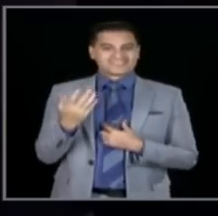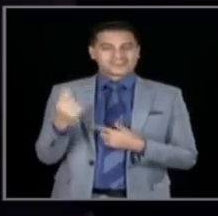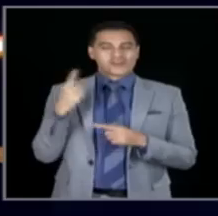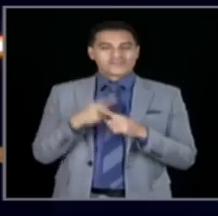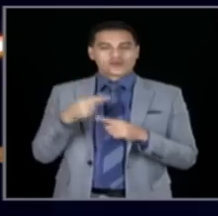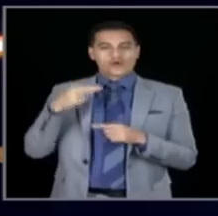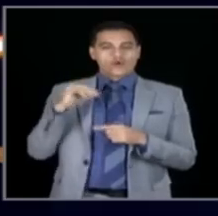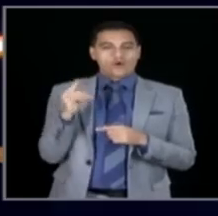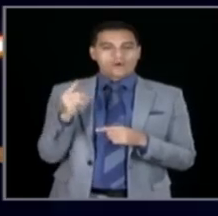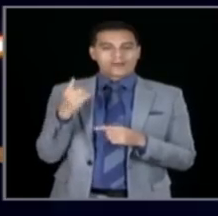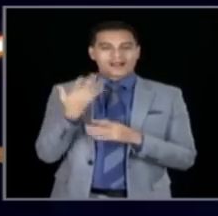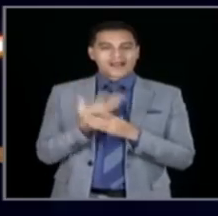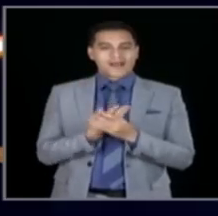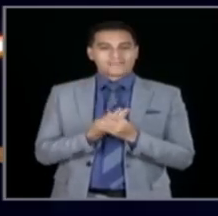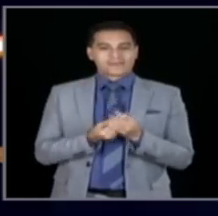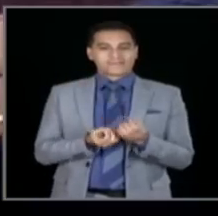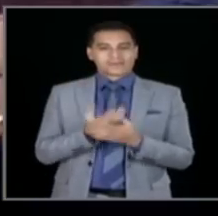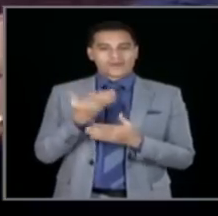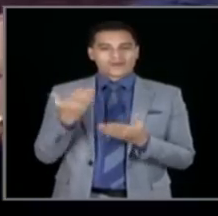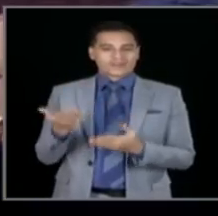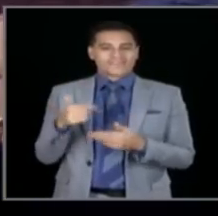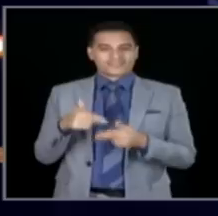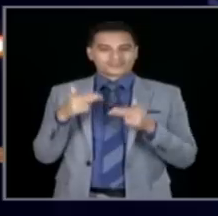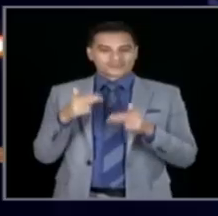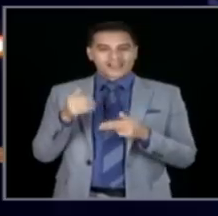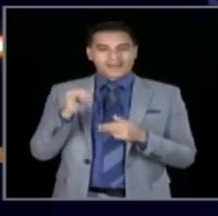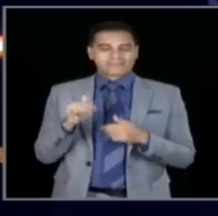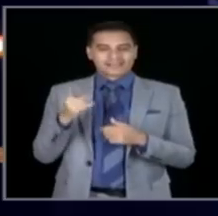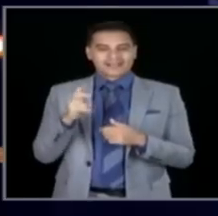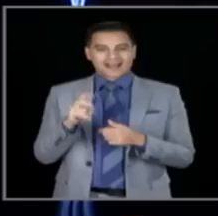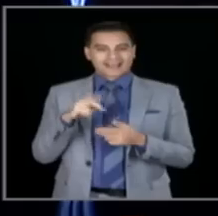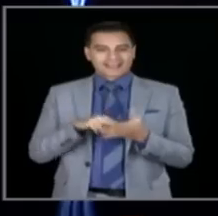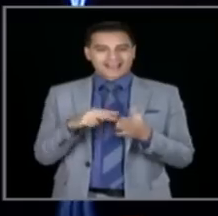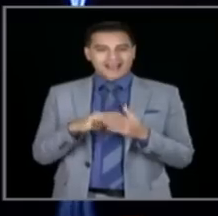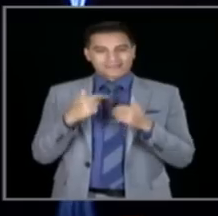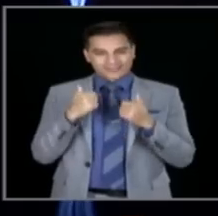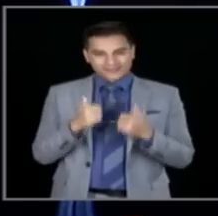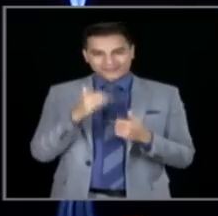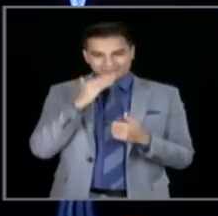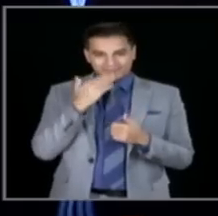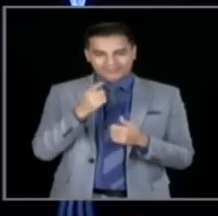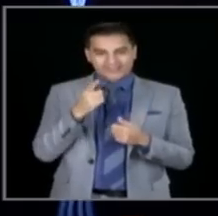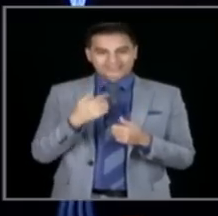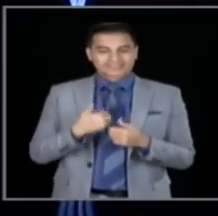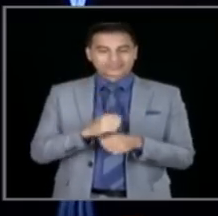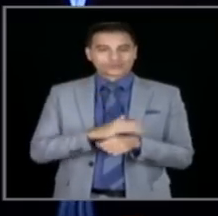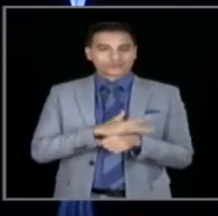وبعدين عمر ابنه منورنا في الاستوديو. أميرة، ازيك يا أميرة؟ ازي حضرتك؟ شعورك